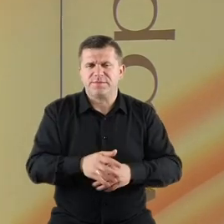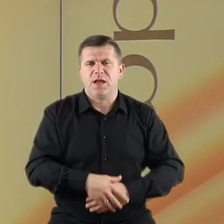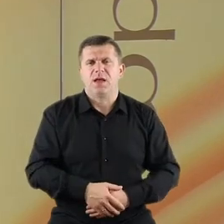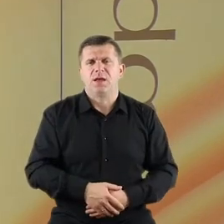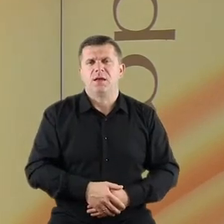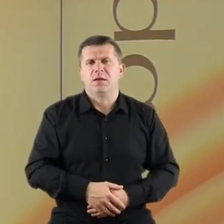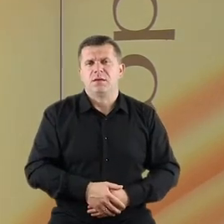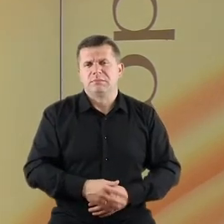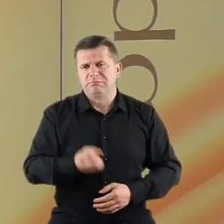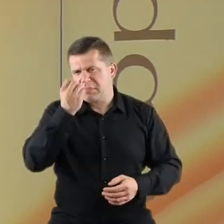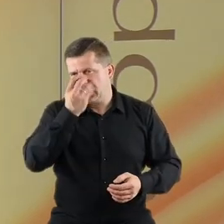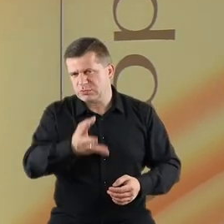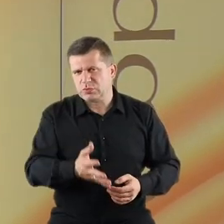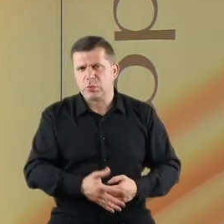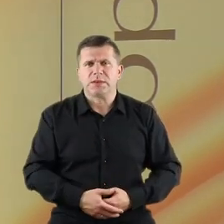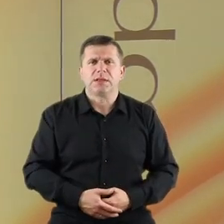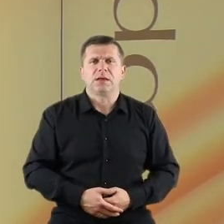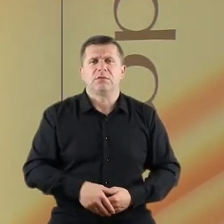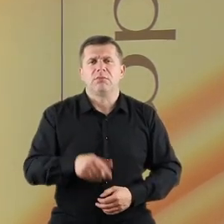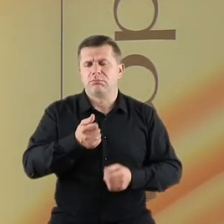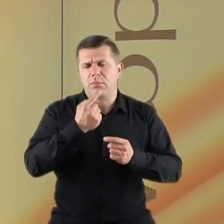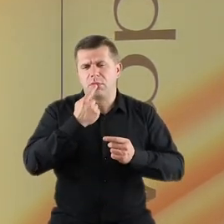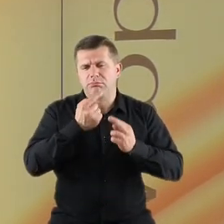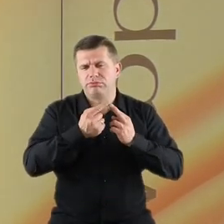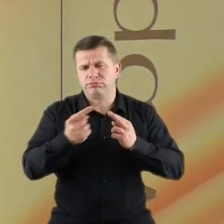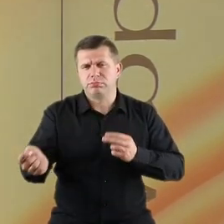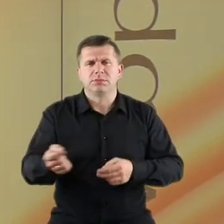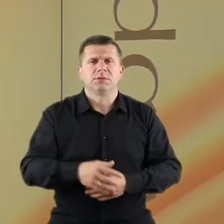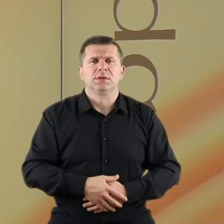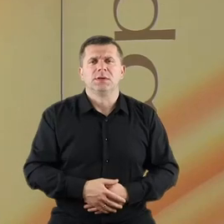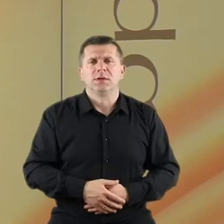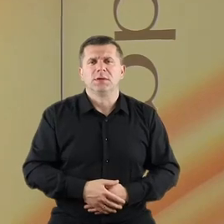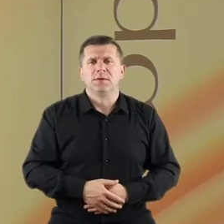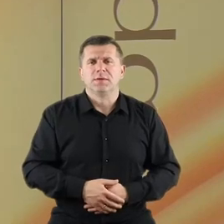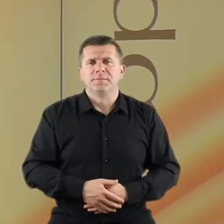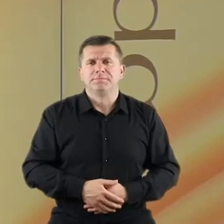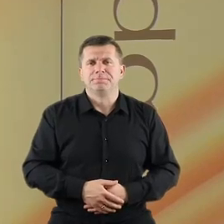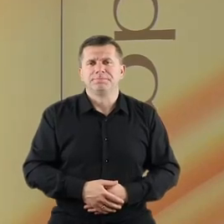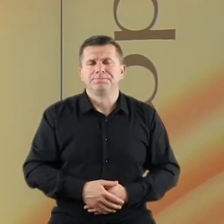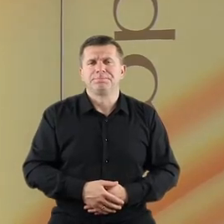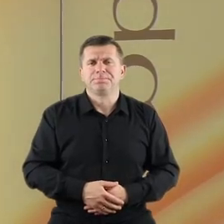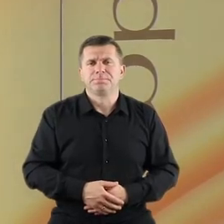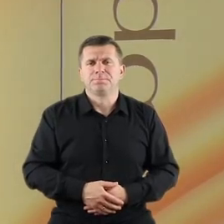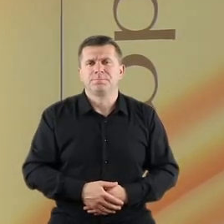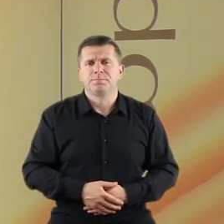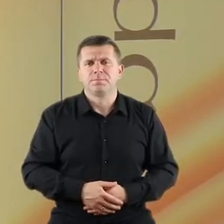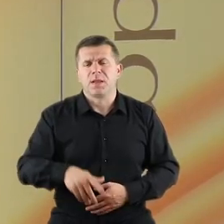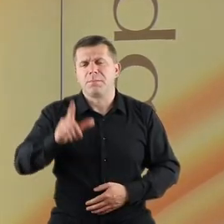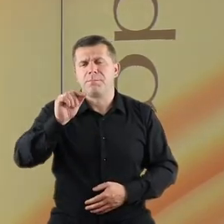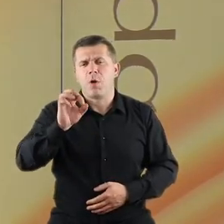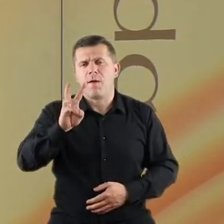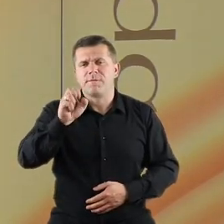paskudne naprawę czasami są zwane przodkami psota coś bezwartościowego lub podarkami